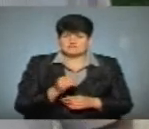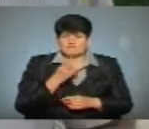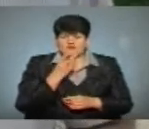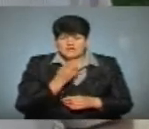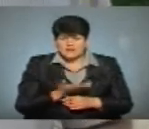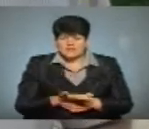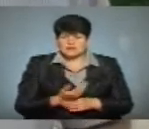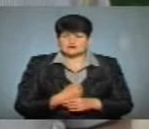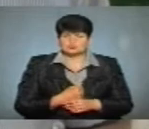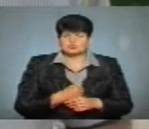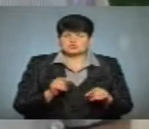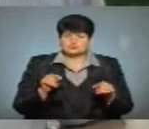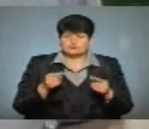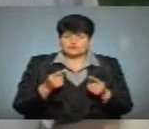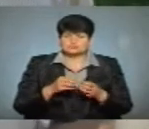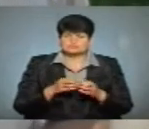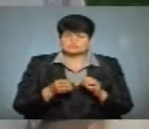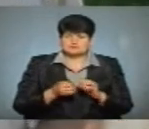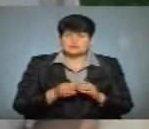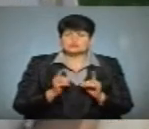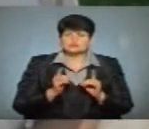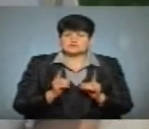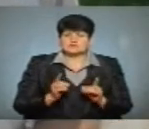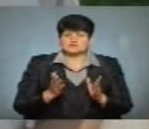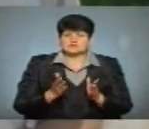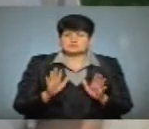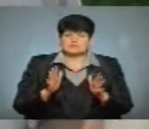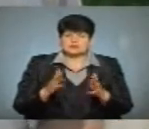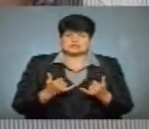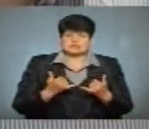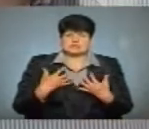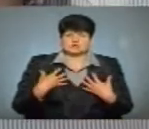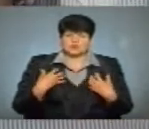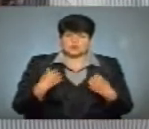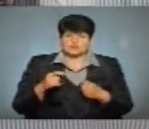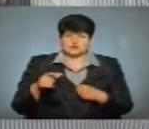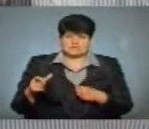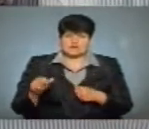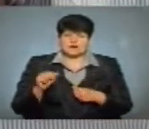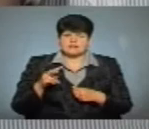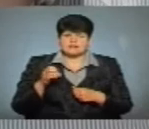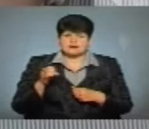і створює загрозу навіть в якихось моментах для здоров'я людей. Алергічні